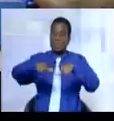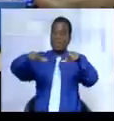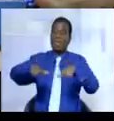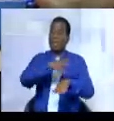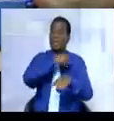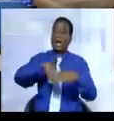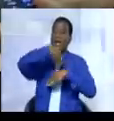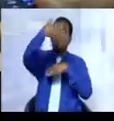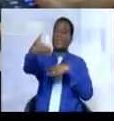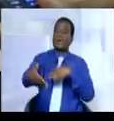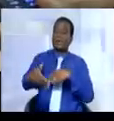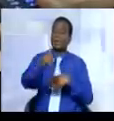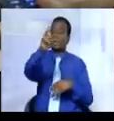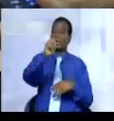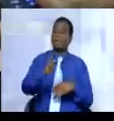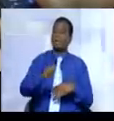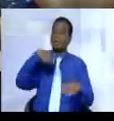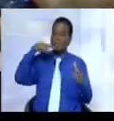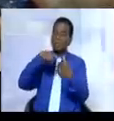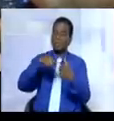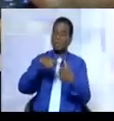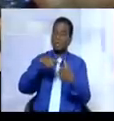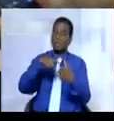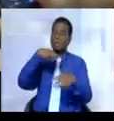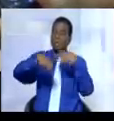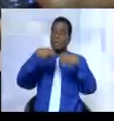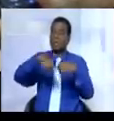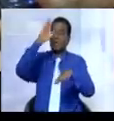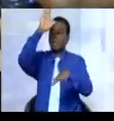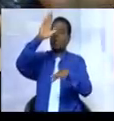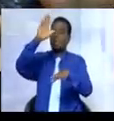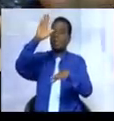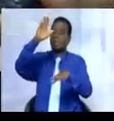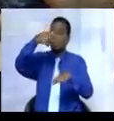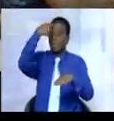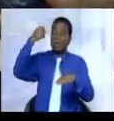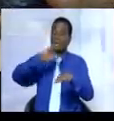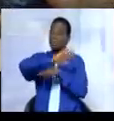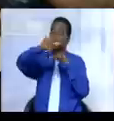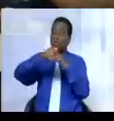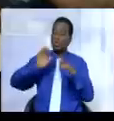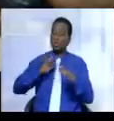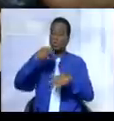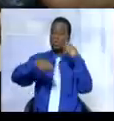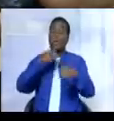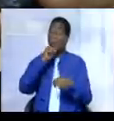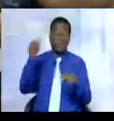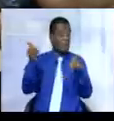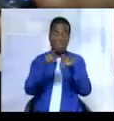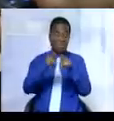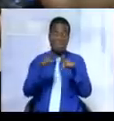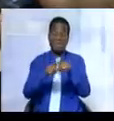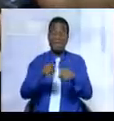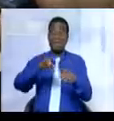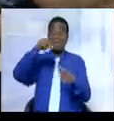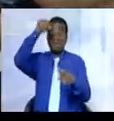et puis ensuite de débattre des problèmes, parce que tous nos problèmes ne sont pas les mêmes, les problèmes ne sont pas les mêmes que